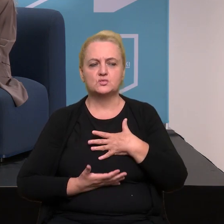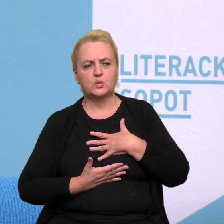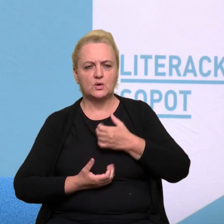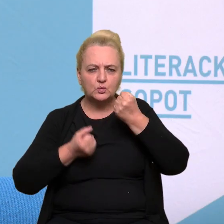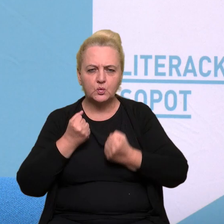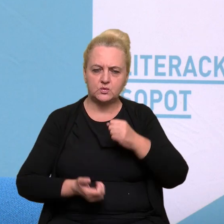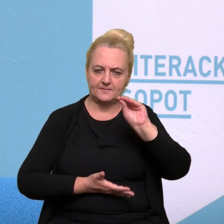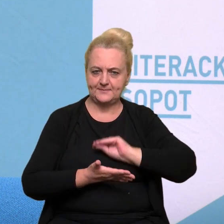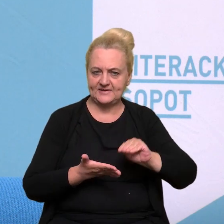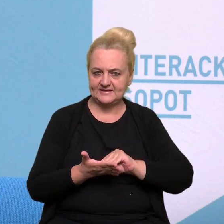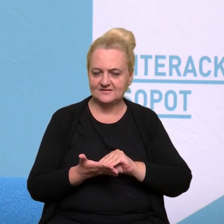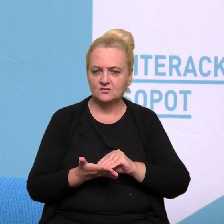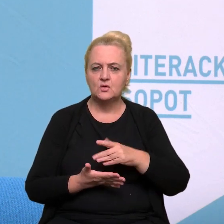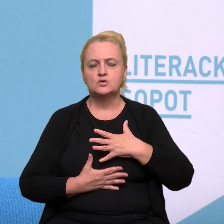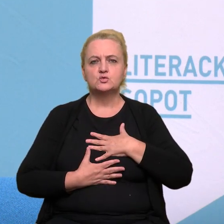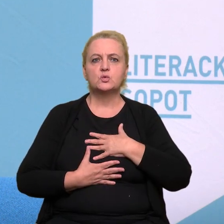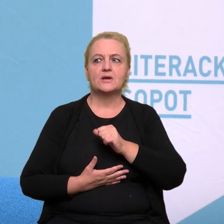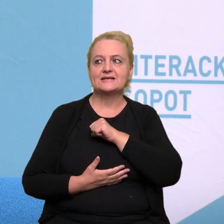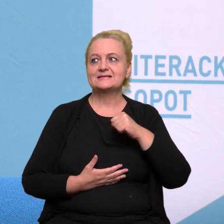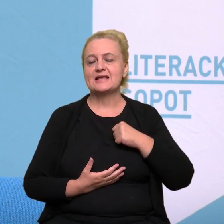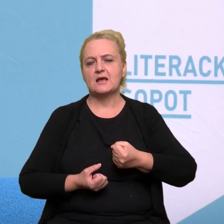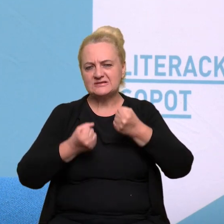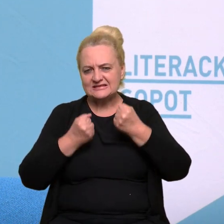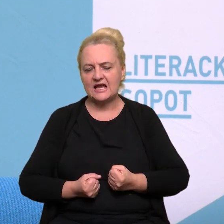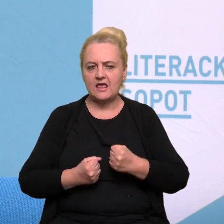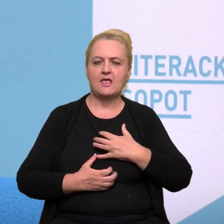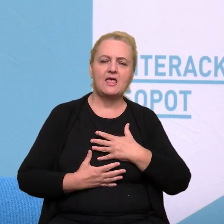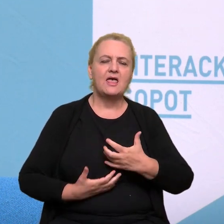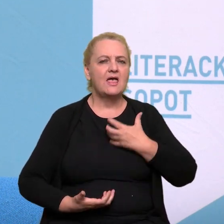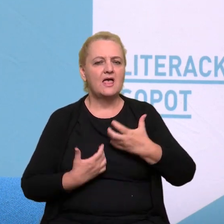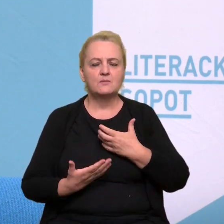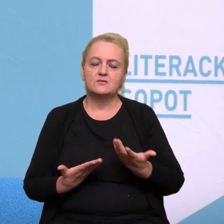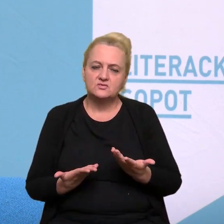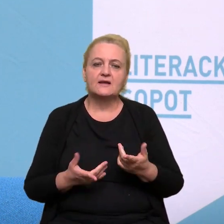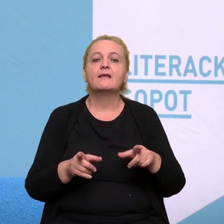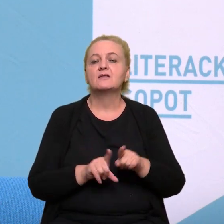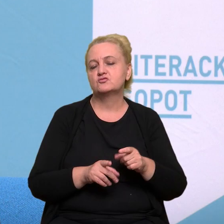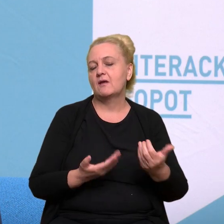do napisania, którą może przeżywałaś sama również emocjonalnie i dlaczego?